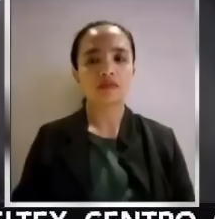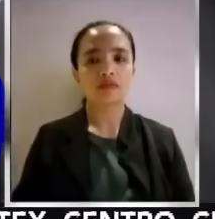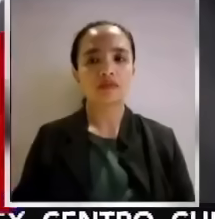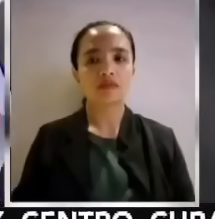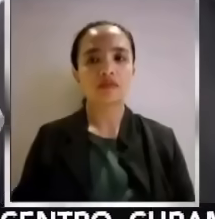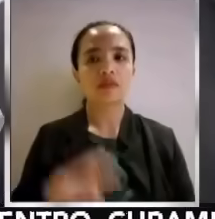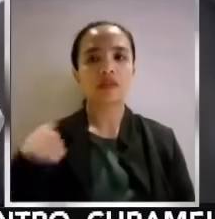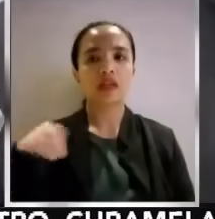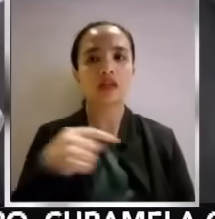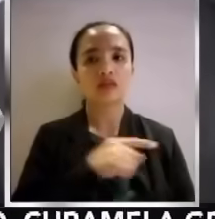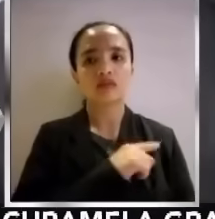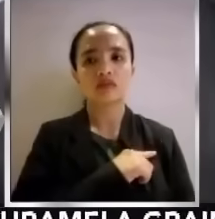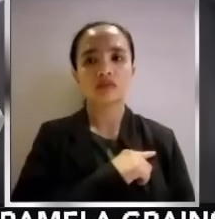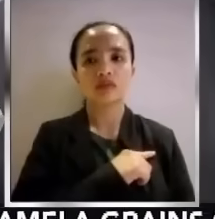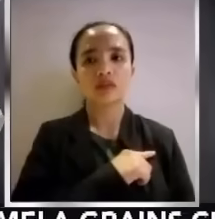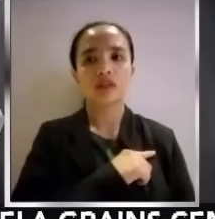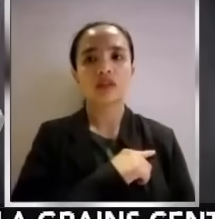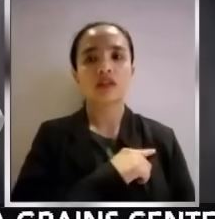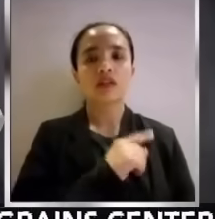kwarto hanggang sa tinerminate na